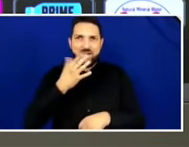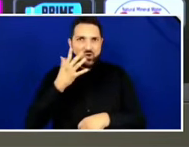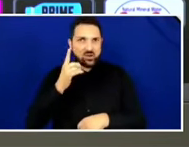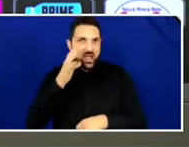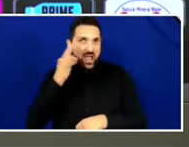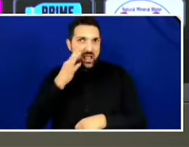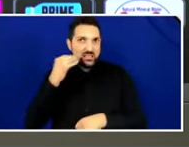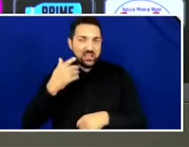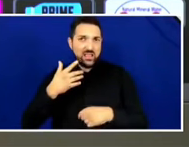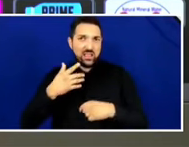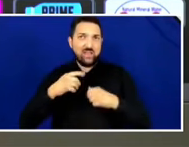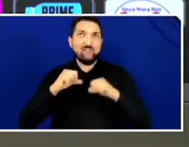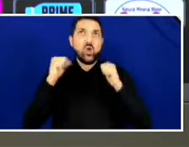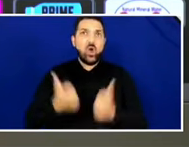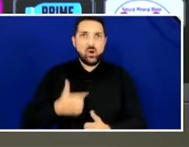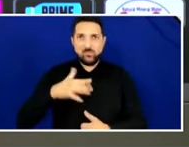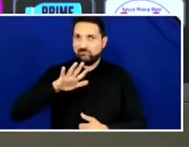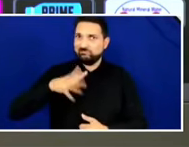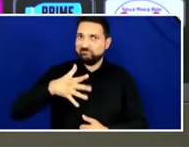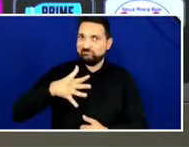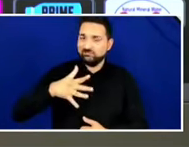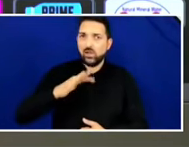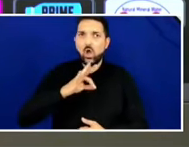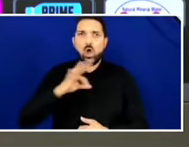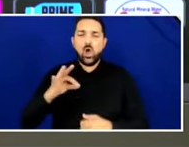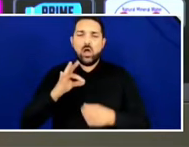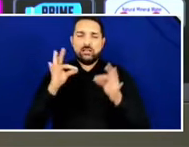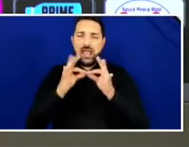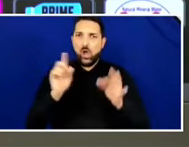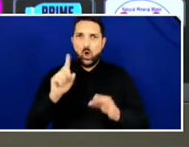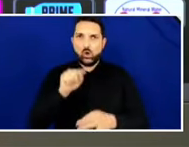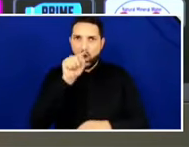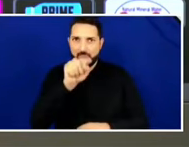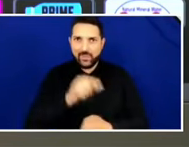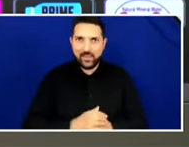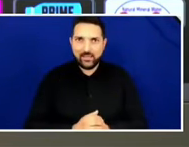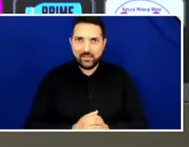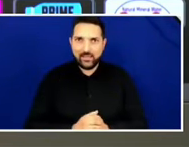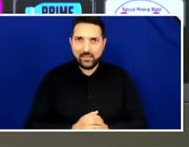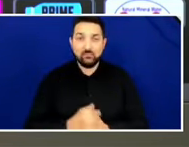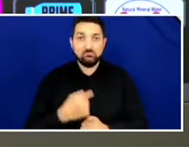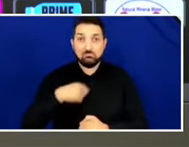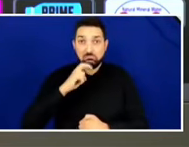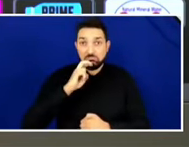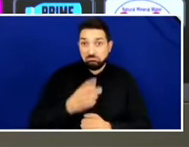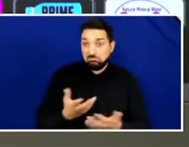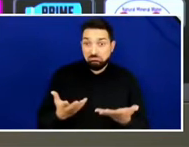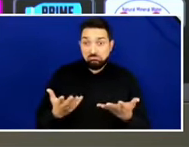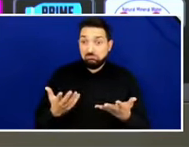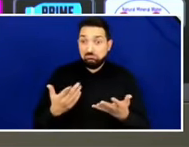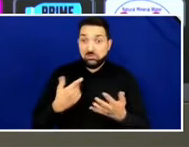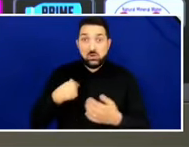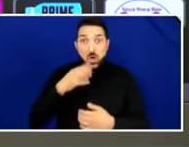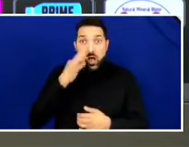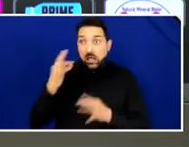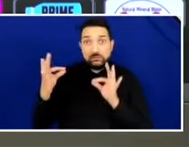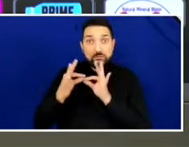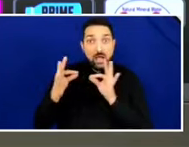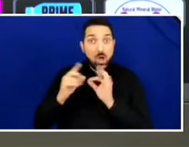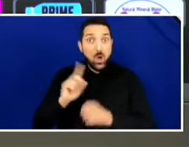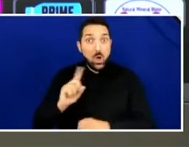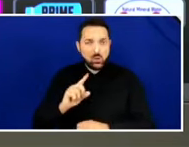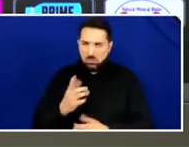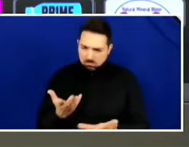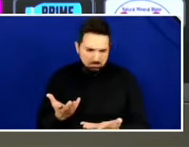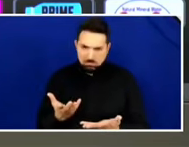o un qualsiasi malinteso tra voi Grazie non esiste nessun malinteso nessun calo di di